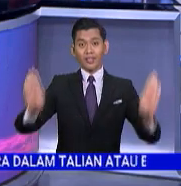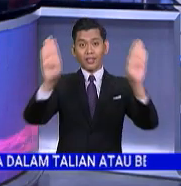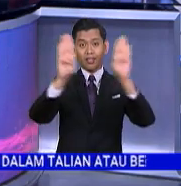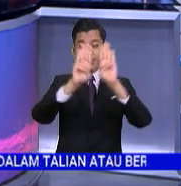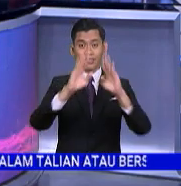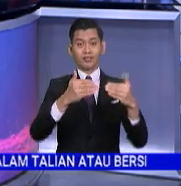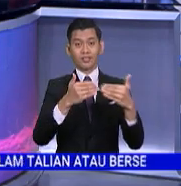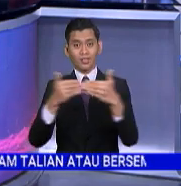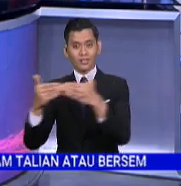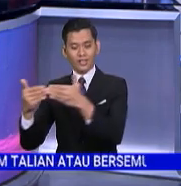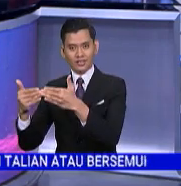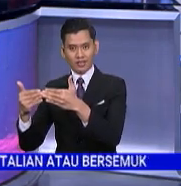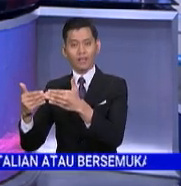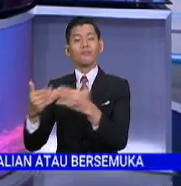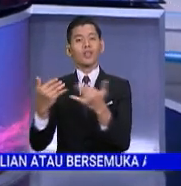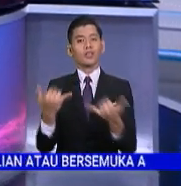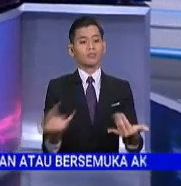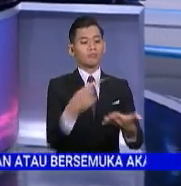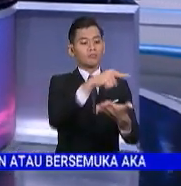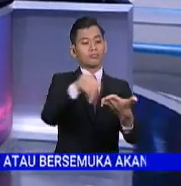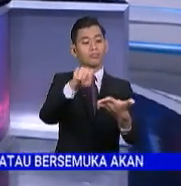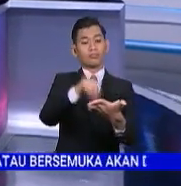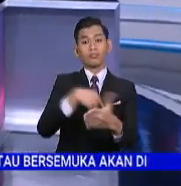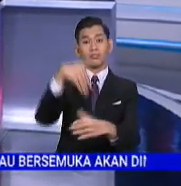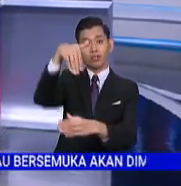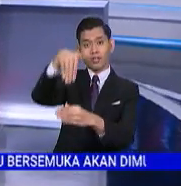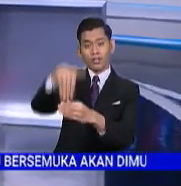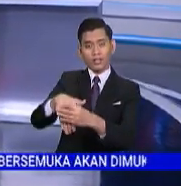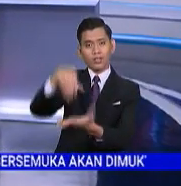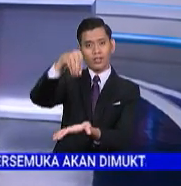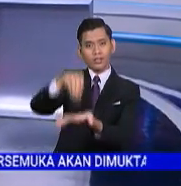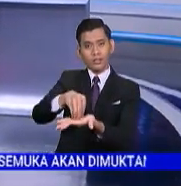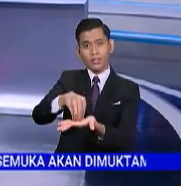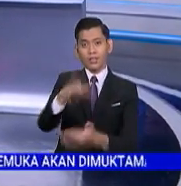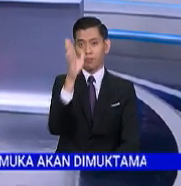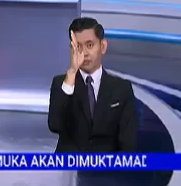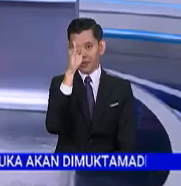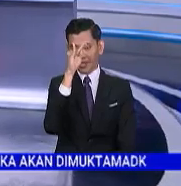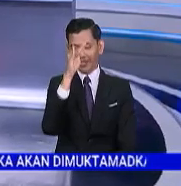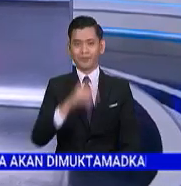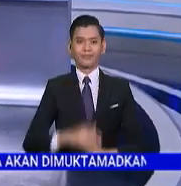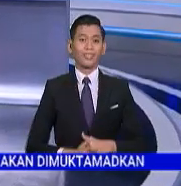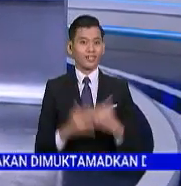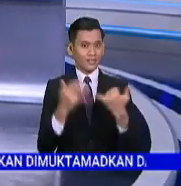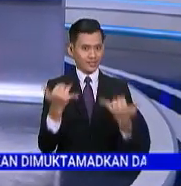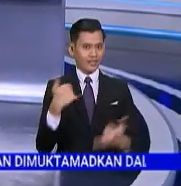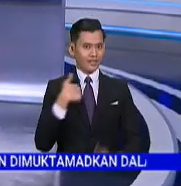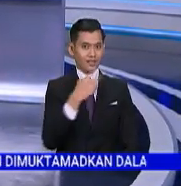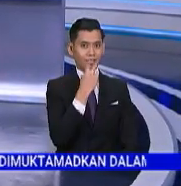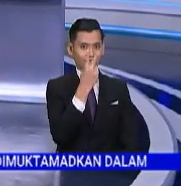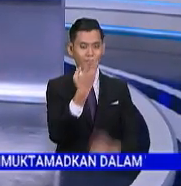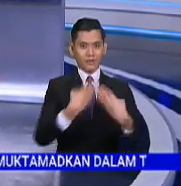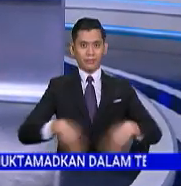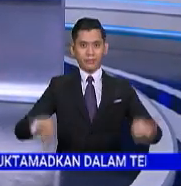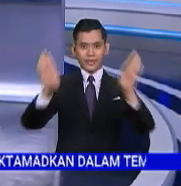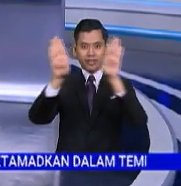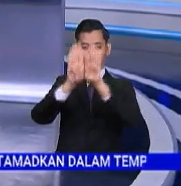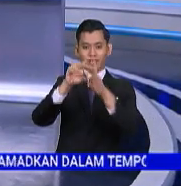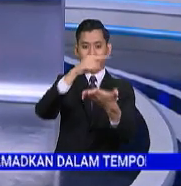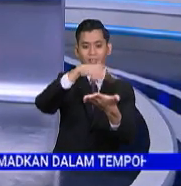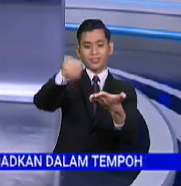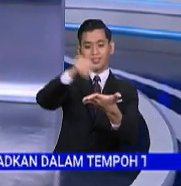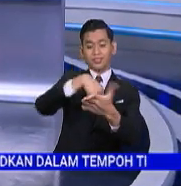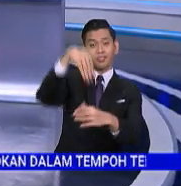dengan perkembangan pilihan raya umum Dewan Undangan Negeri PRU Dun Melaka. Kita terus langsung ke studio mini RTM